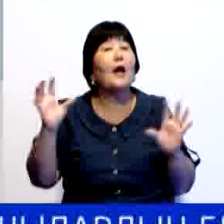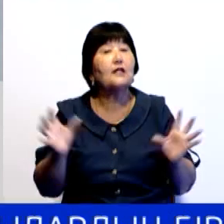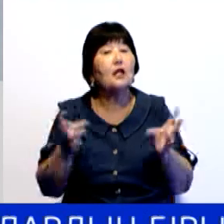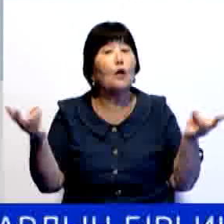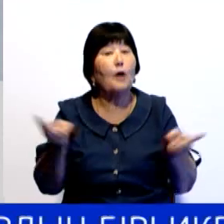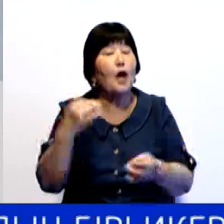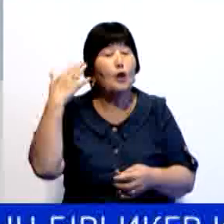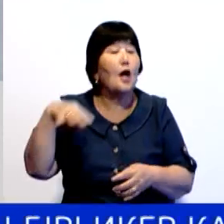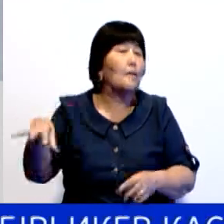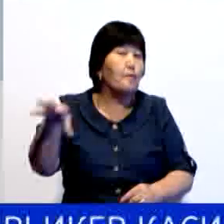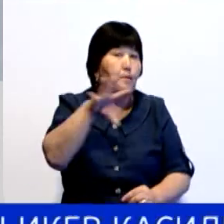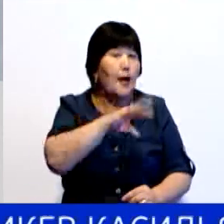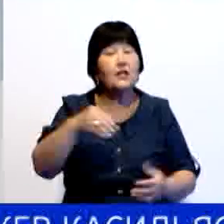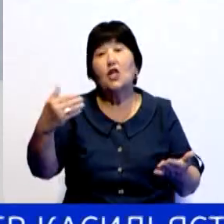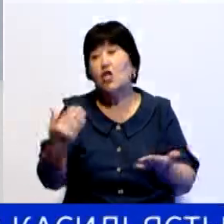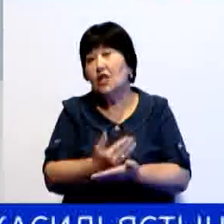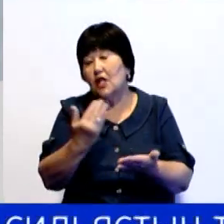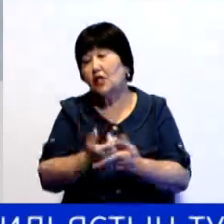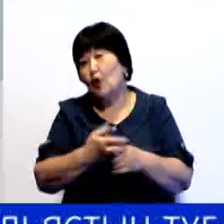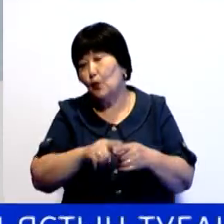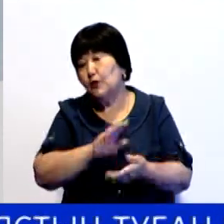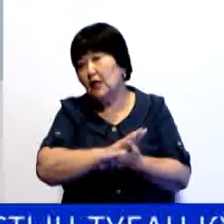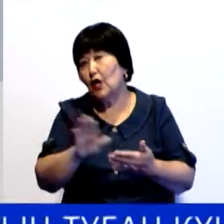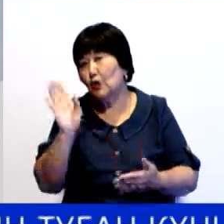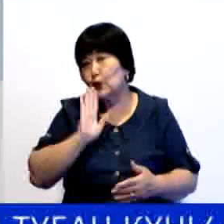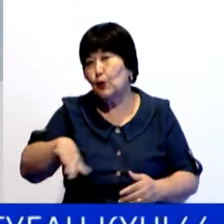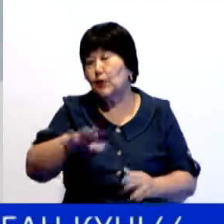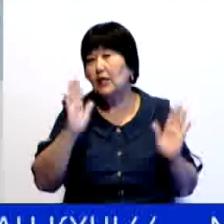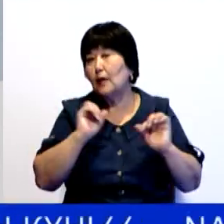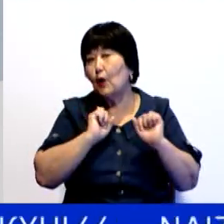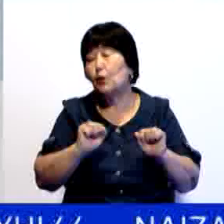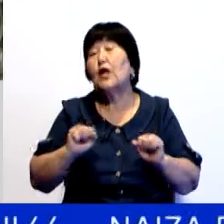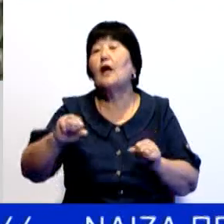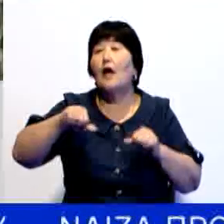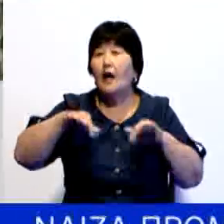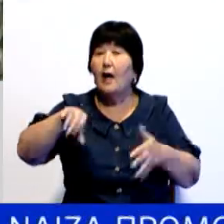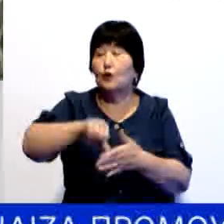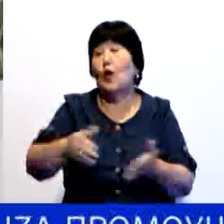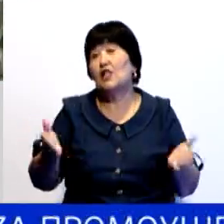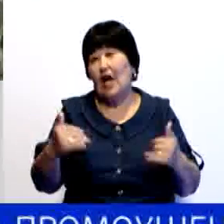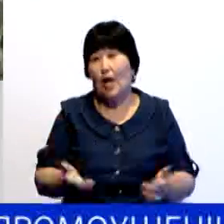мақсатында барша осы жаңашырларды осындай таза су айдындары табиғат қорғау акциясына қатысуға шақырамыз.